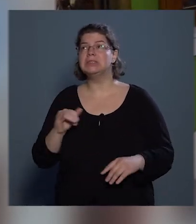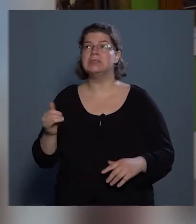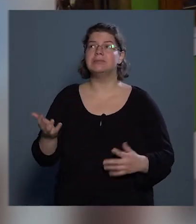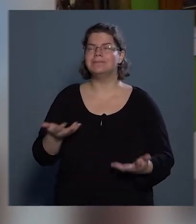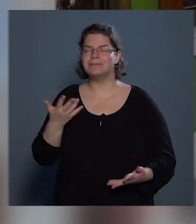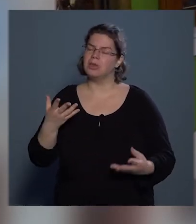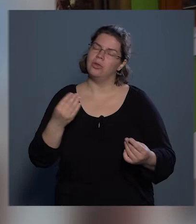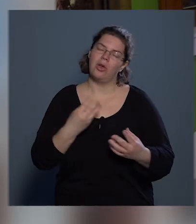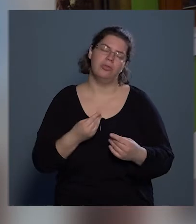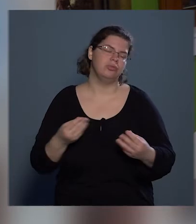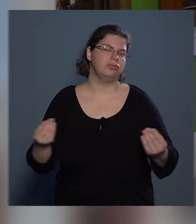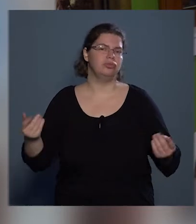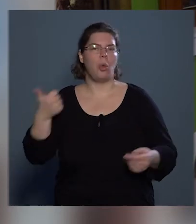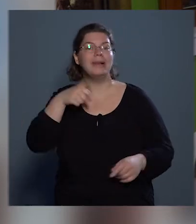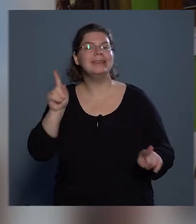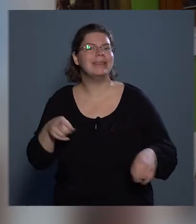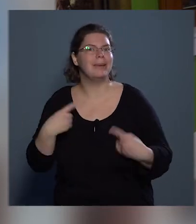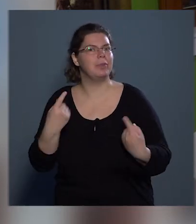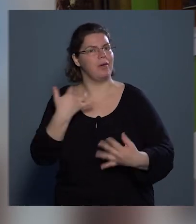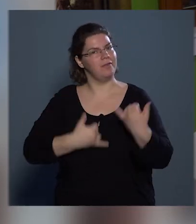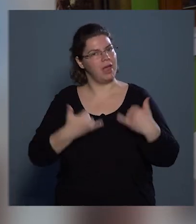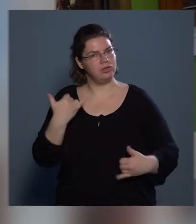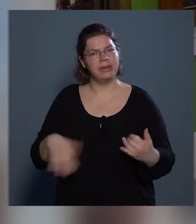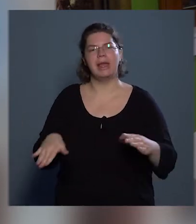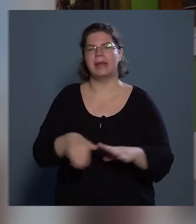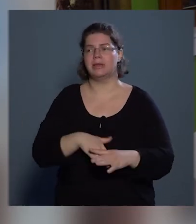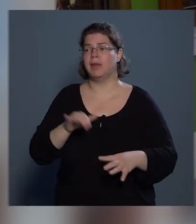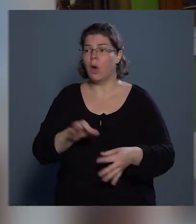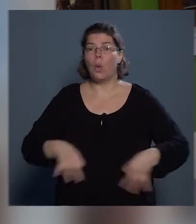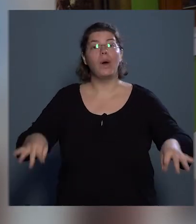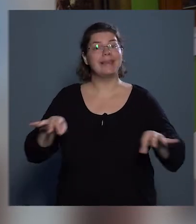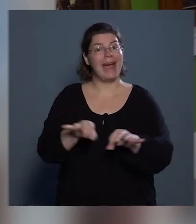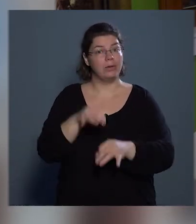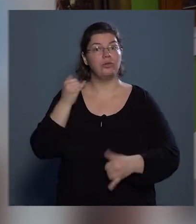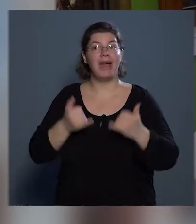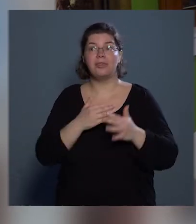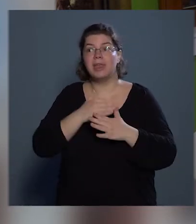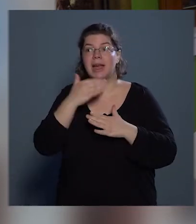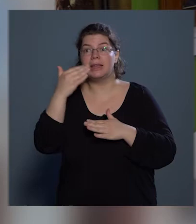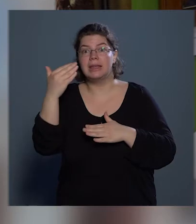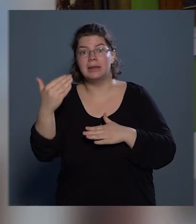nagyon sok népdalversenyen vettünk részt, és országos versenyekig eljutottunk.